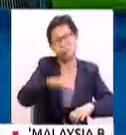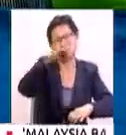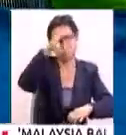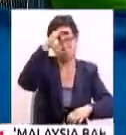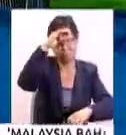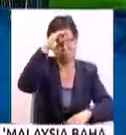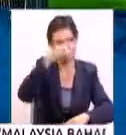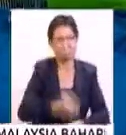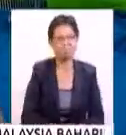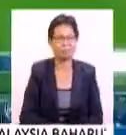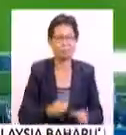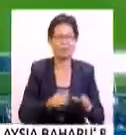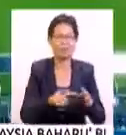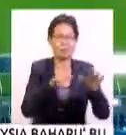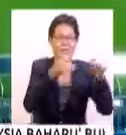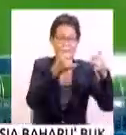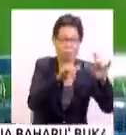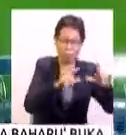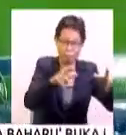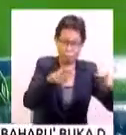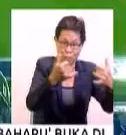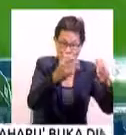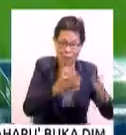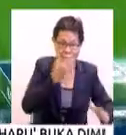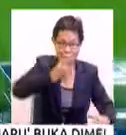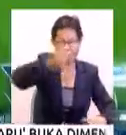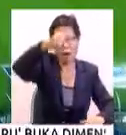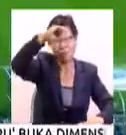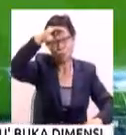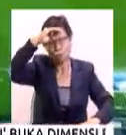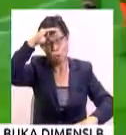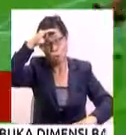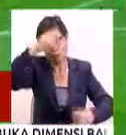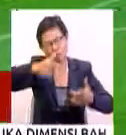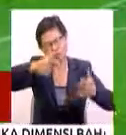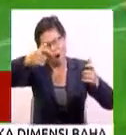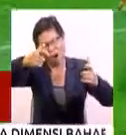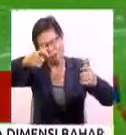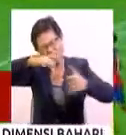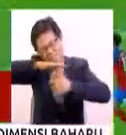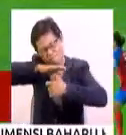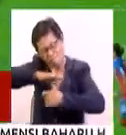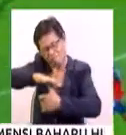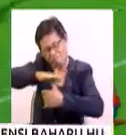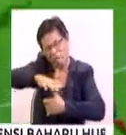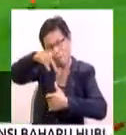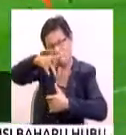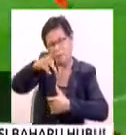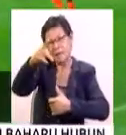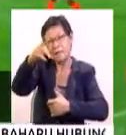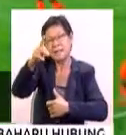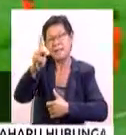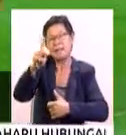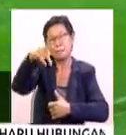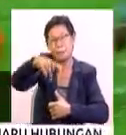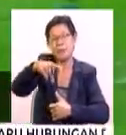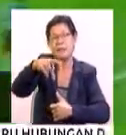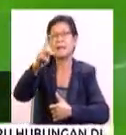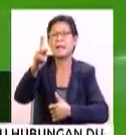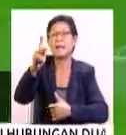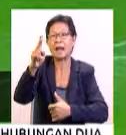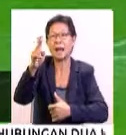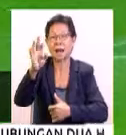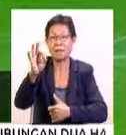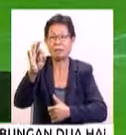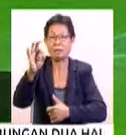Menurun barisan terbaik seawal permainan bermula, Johor Darul Ta'zim JDT pantas memberikan tekanan kepada PKNS FC. Namun,